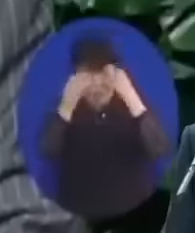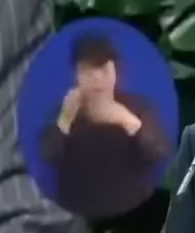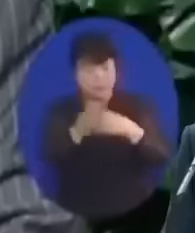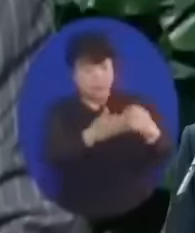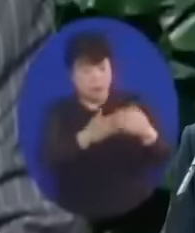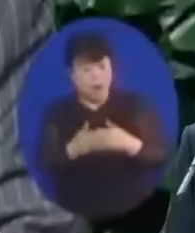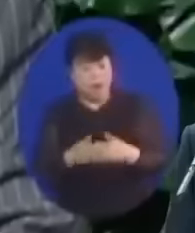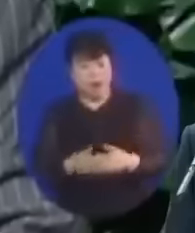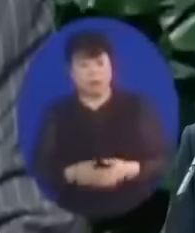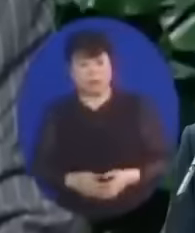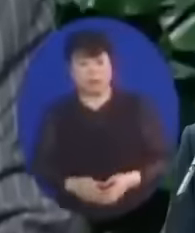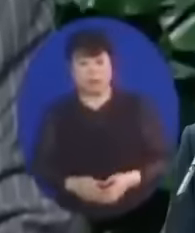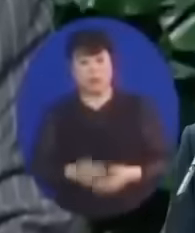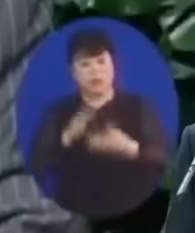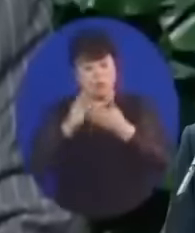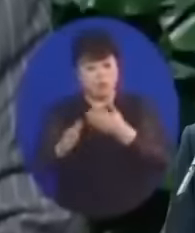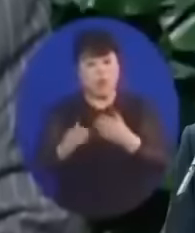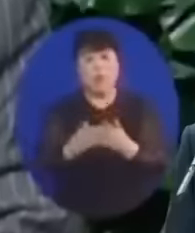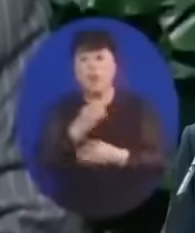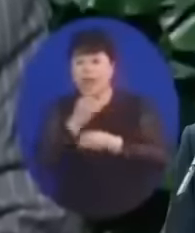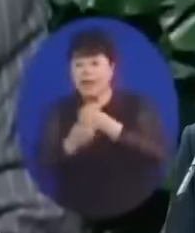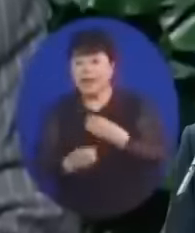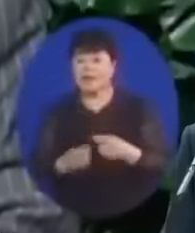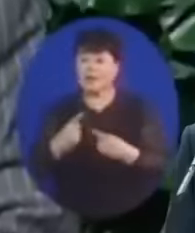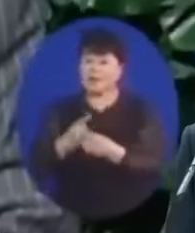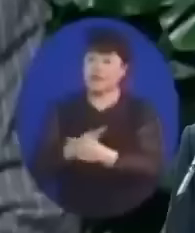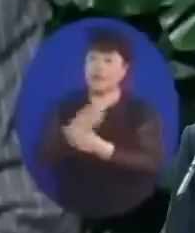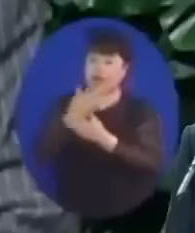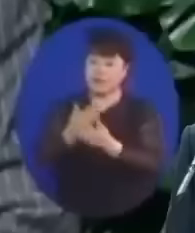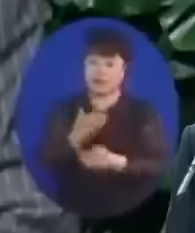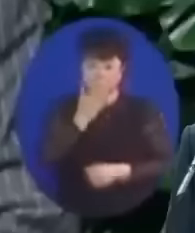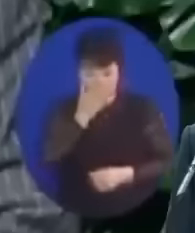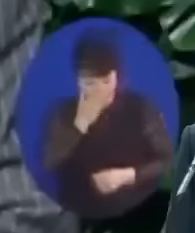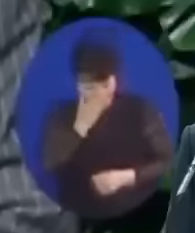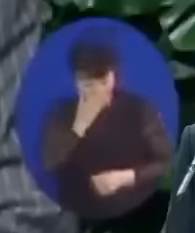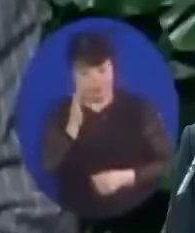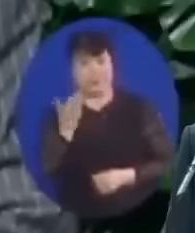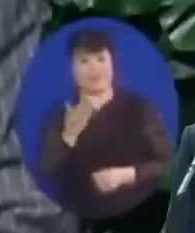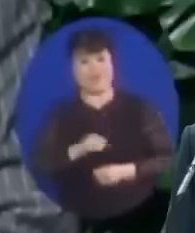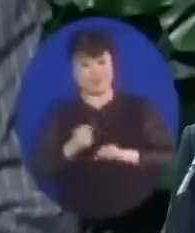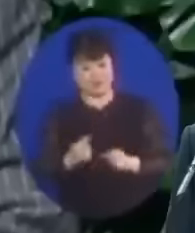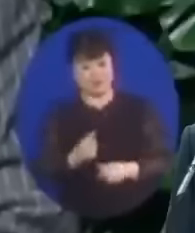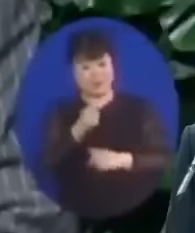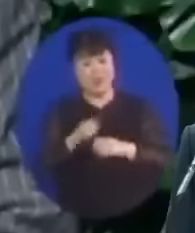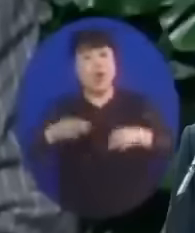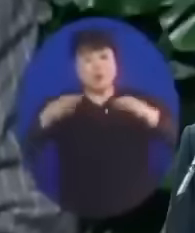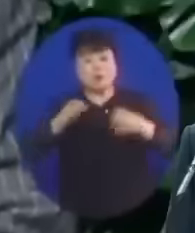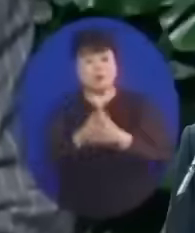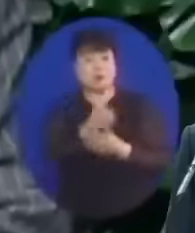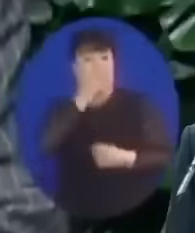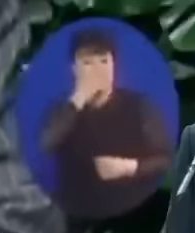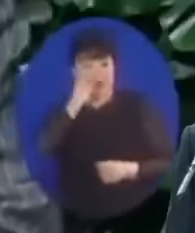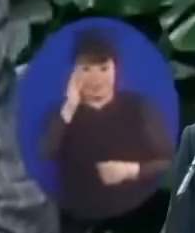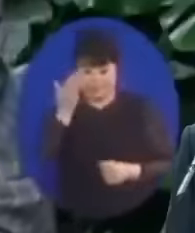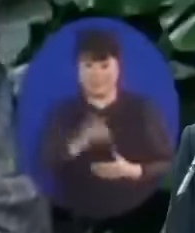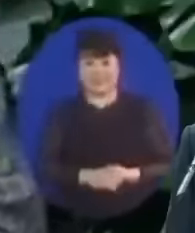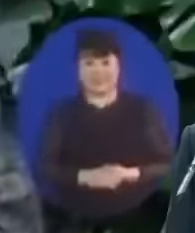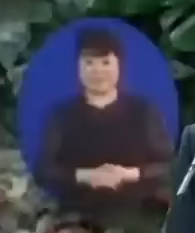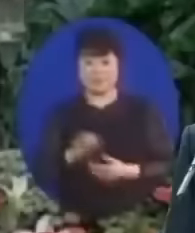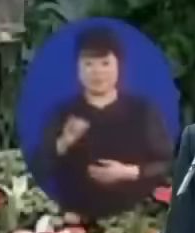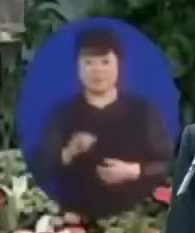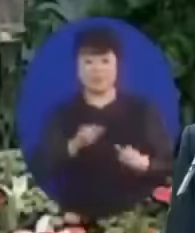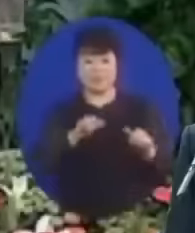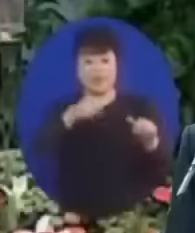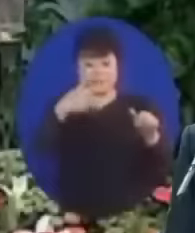당해서 고통을 심히 당하면 회개하고 깨어지고 순종하게 되고 더 하나님께 부르시어 기도하게 되는 것입니다. 히브리서